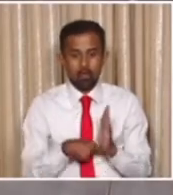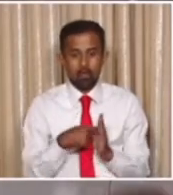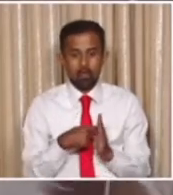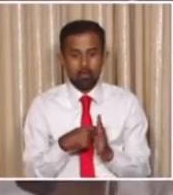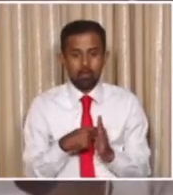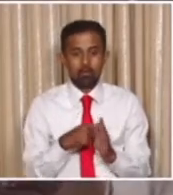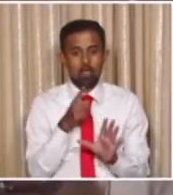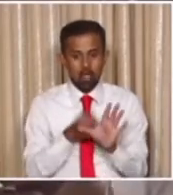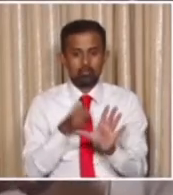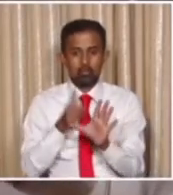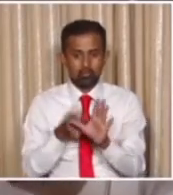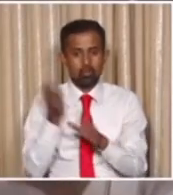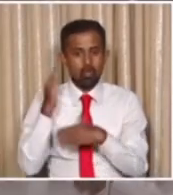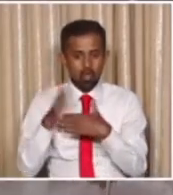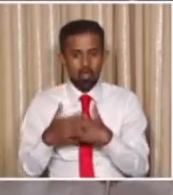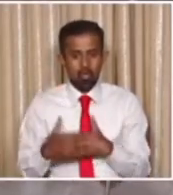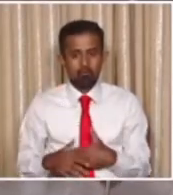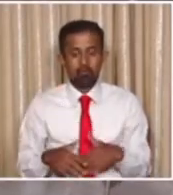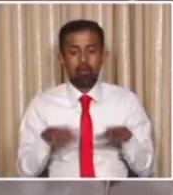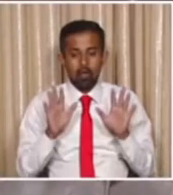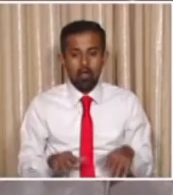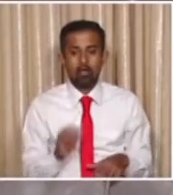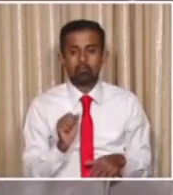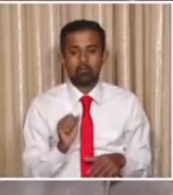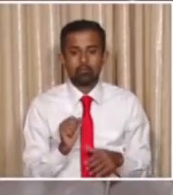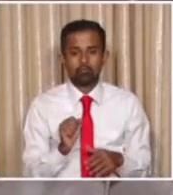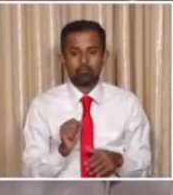යම් යම් අවුරුදුවල ඒක සිද්ධ වුණා. ඒහි ප්‍රතිඵලය මොකද්ද?